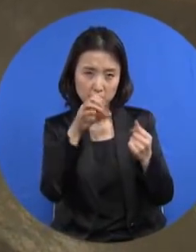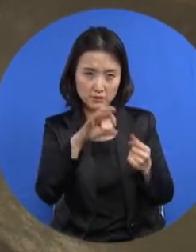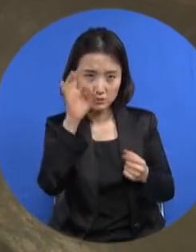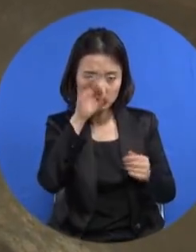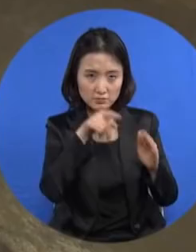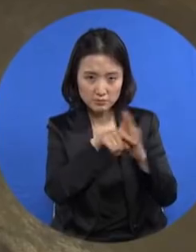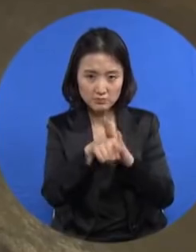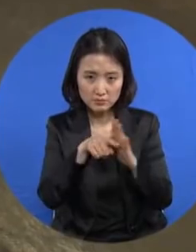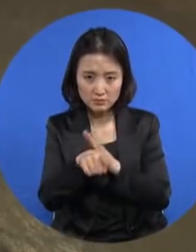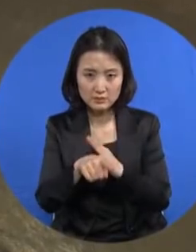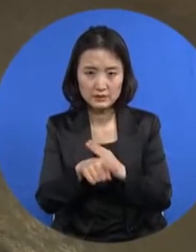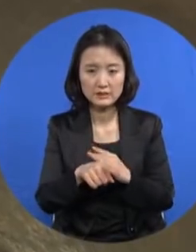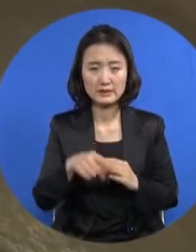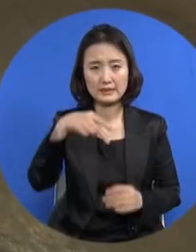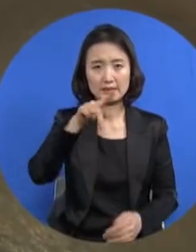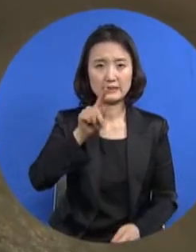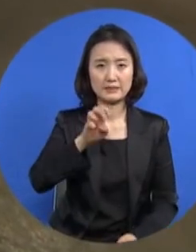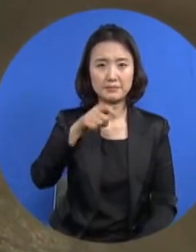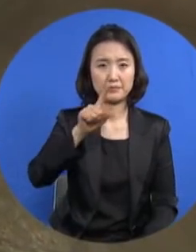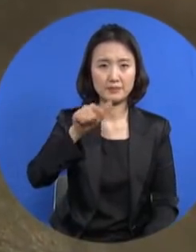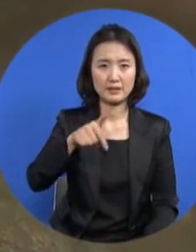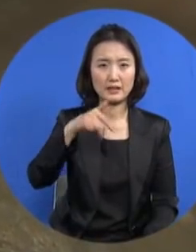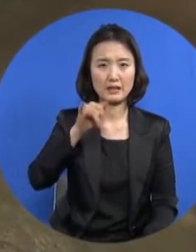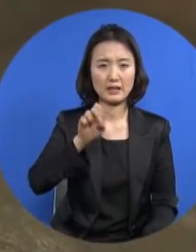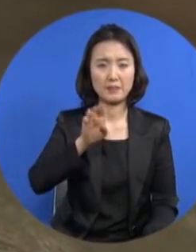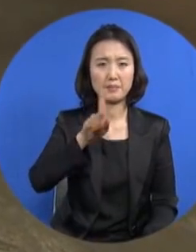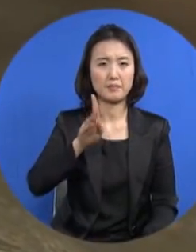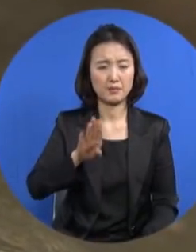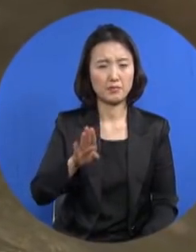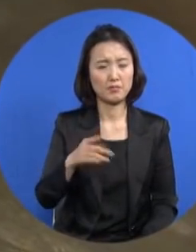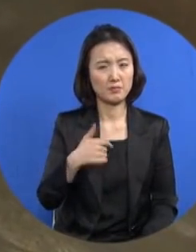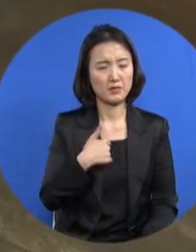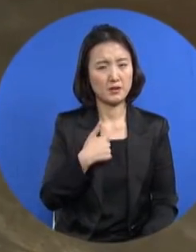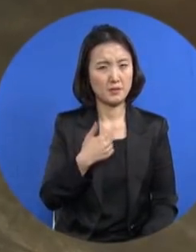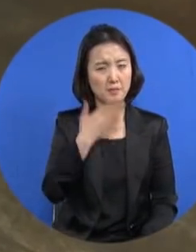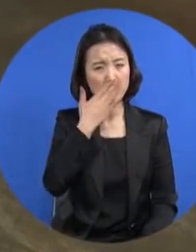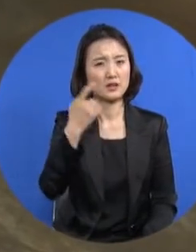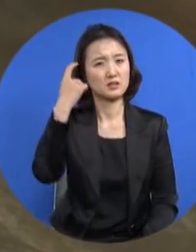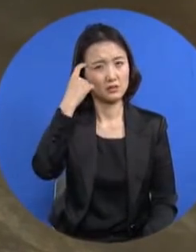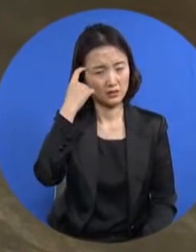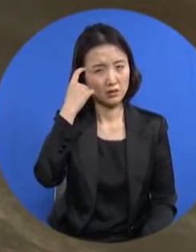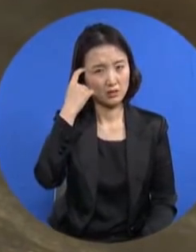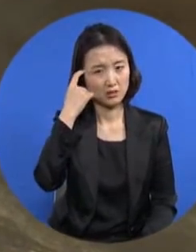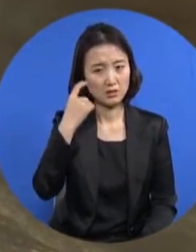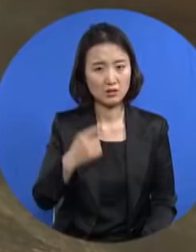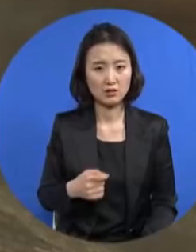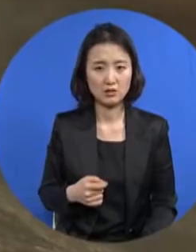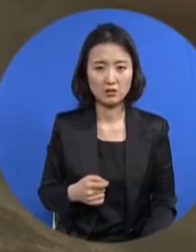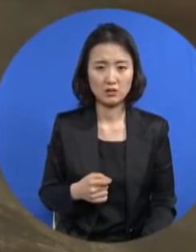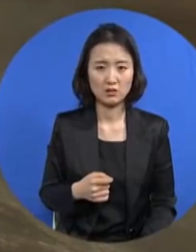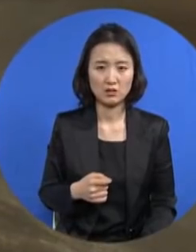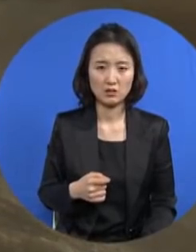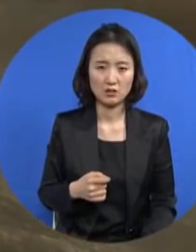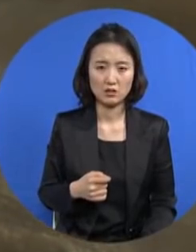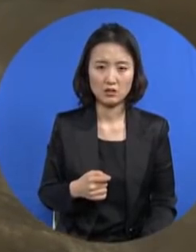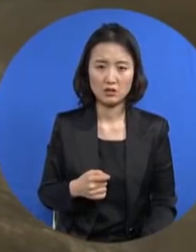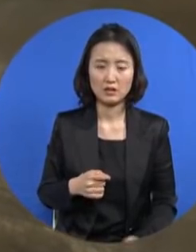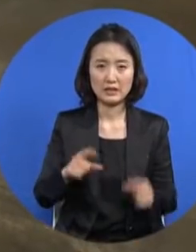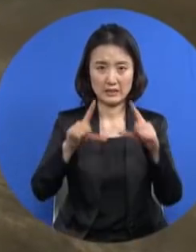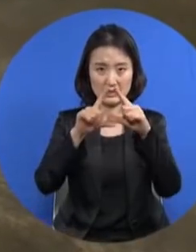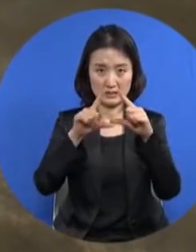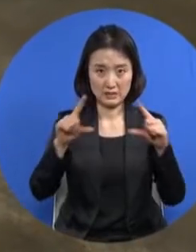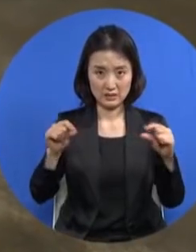아이템이지만 삼각김밥 아이템이 저한테 좀 맞을 거라고 생각했는데 삼각김밥 아이템은 조그만 제